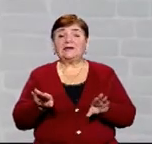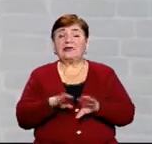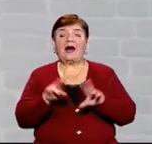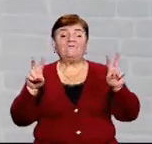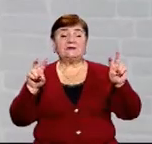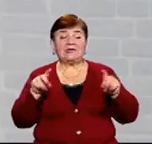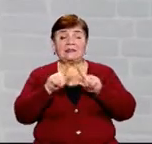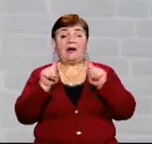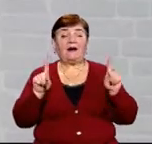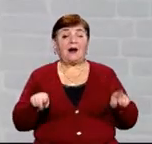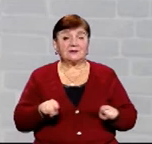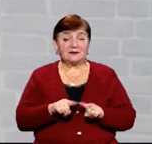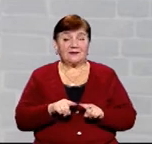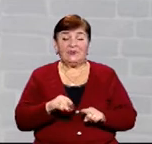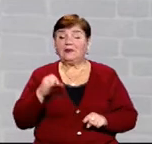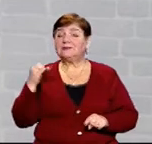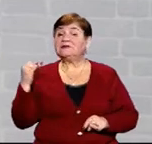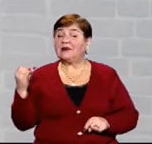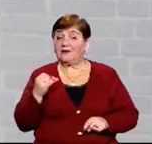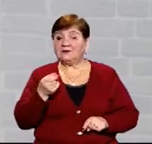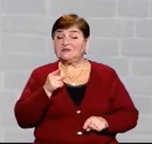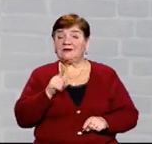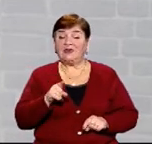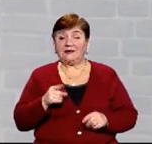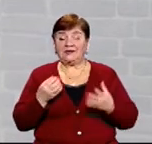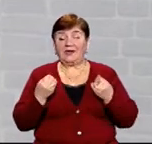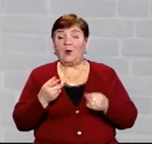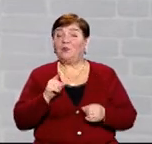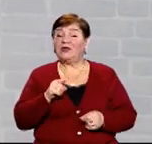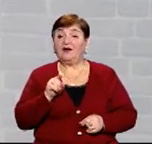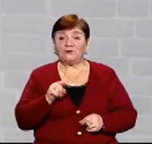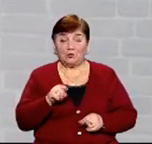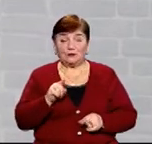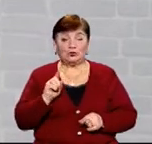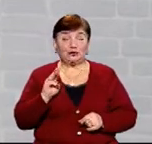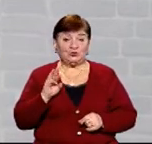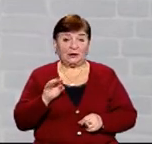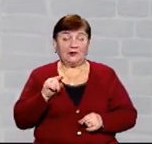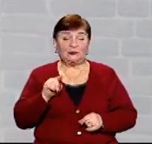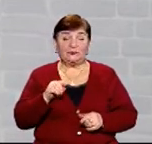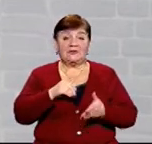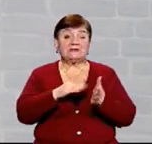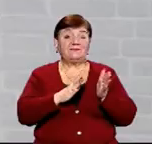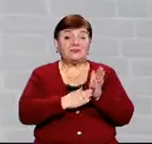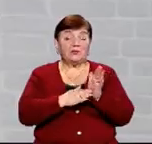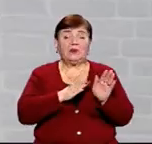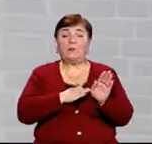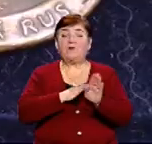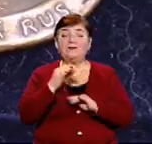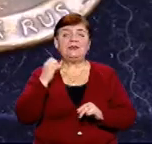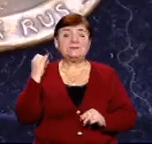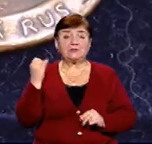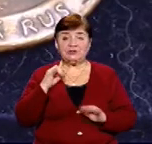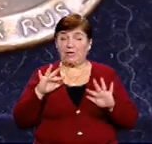чи іншого закладу. Цікавість цієї пластинки в чому полягає? Полягає в тому, що тут зафіксован певний історичний